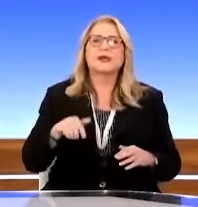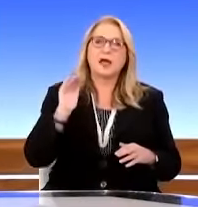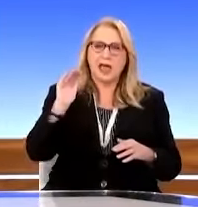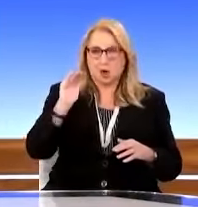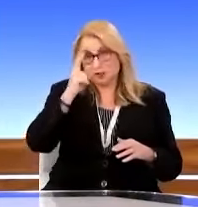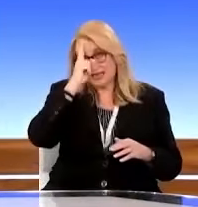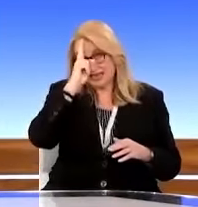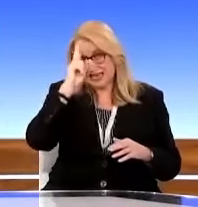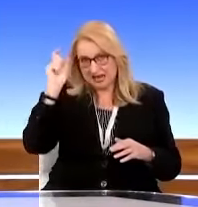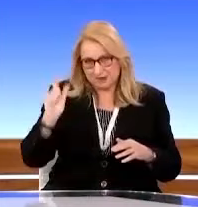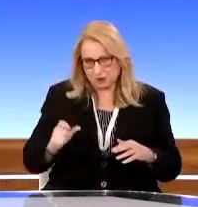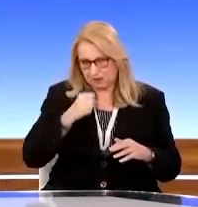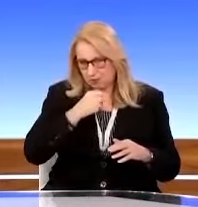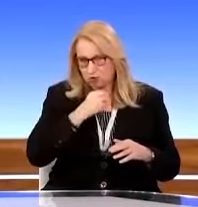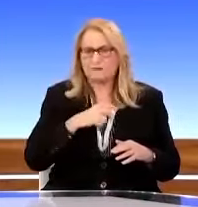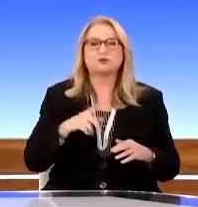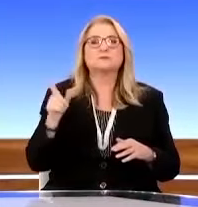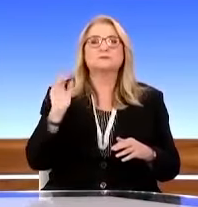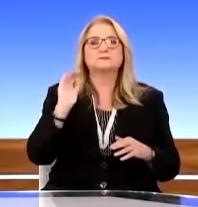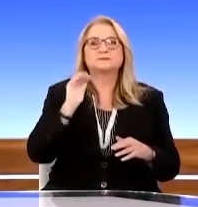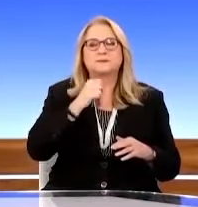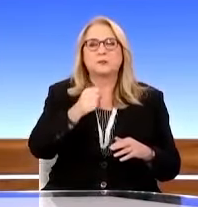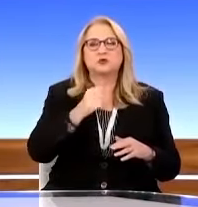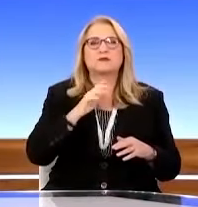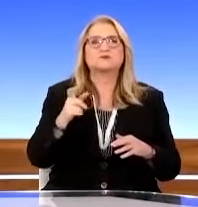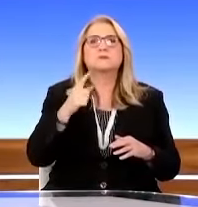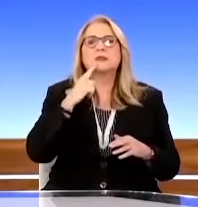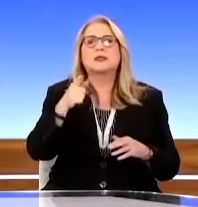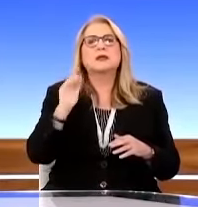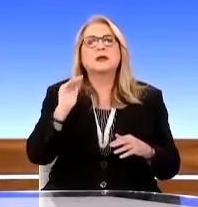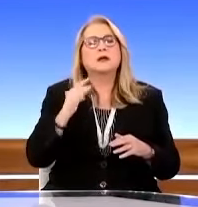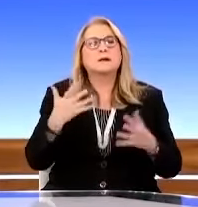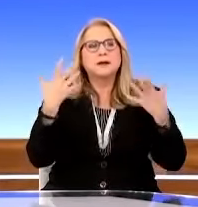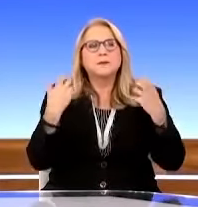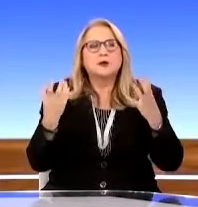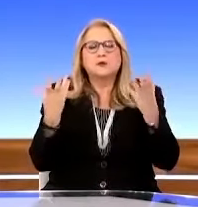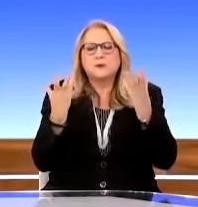Ερώτηση στον Πρωθυπουργό. Υπάρχουν δεκάδες χιλιάδες